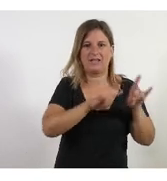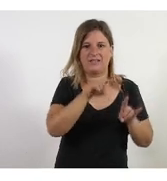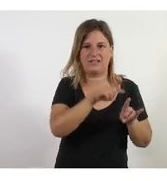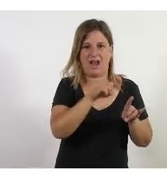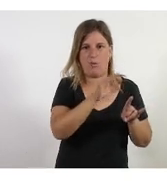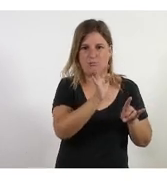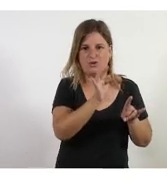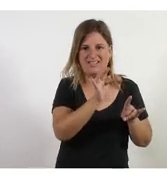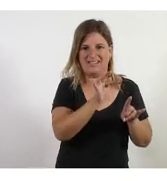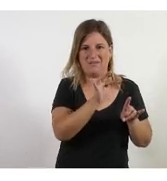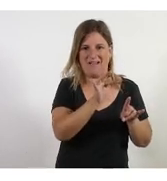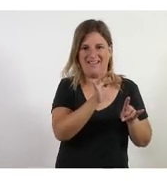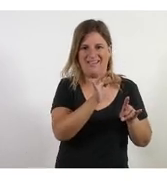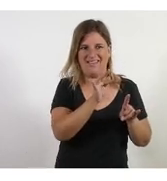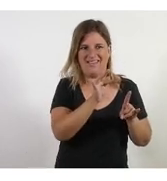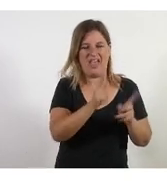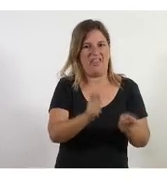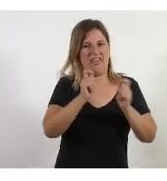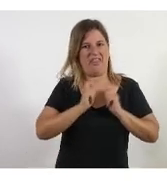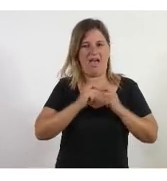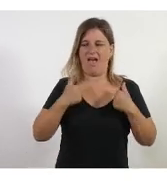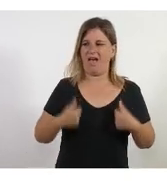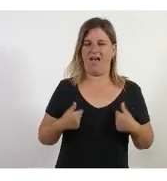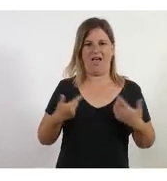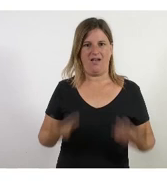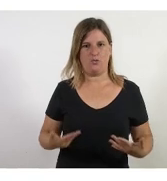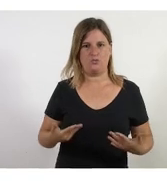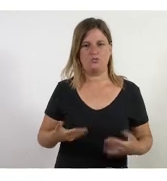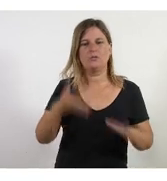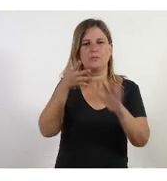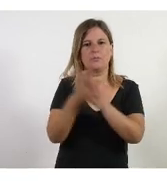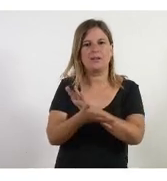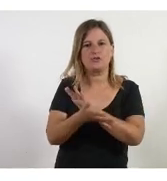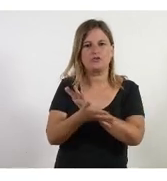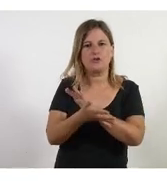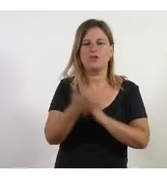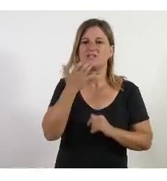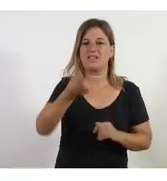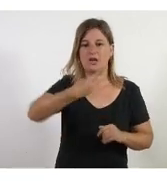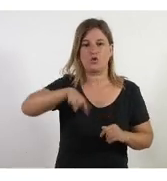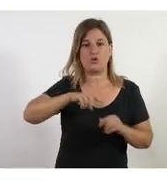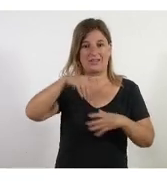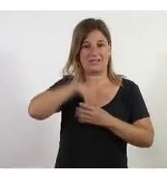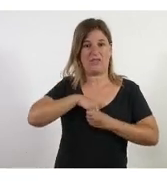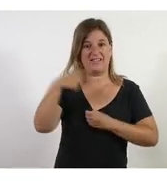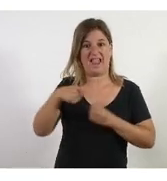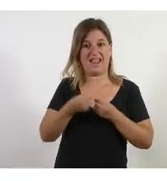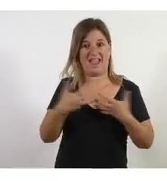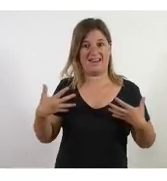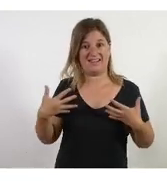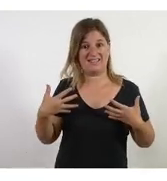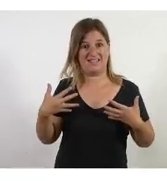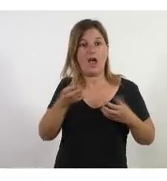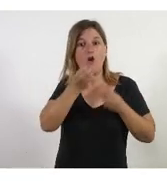energia positiva, és una energia que fa que la gent s'hi senti bé. Ah, llavors, si nosaltres som energia, el que